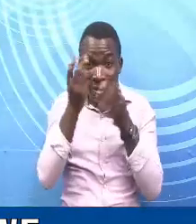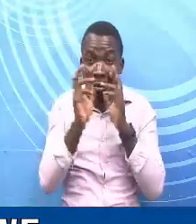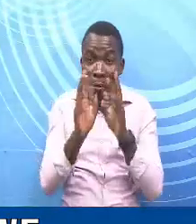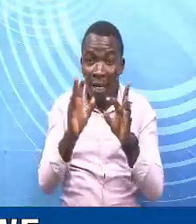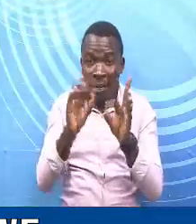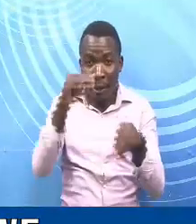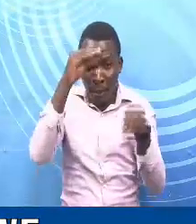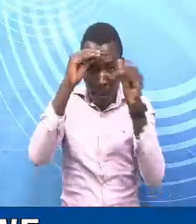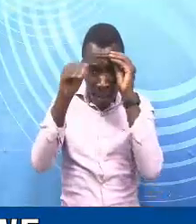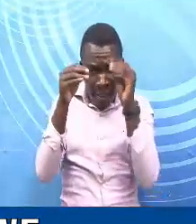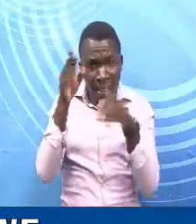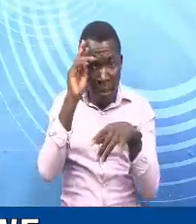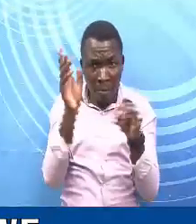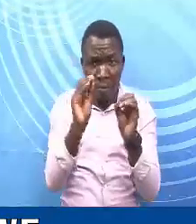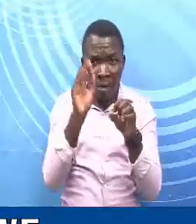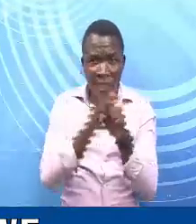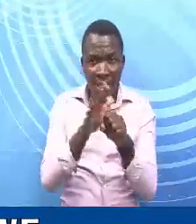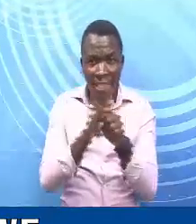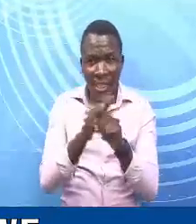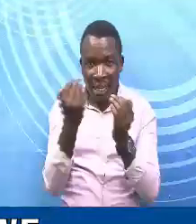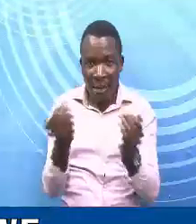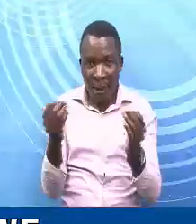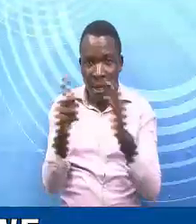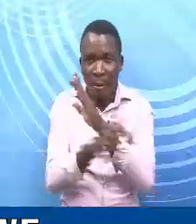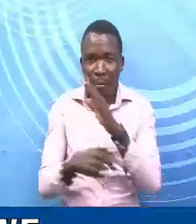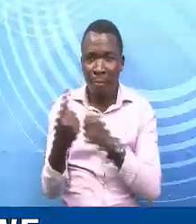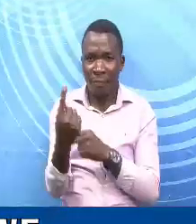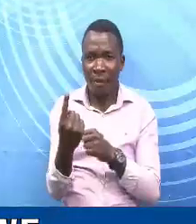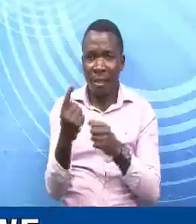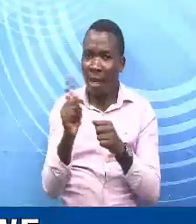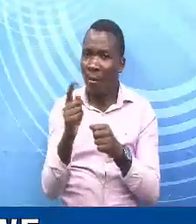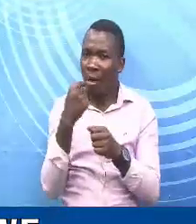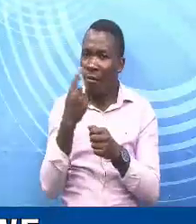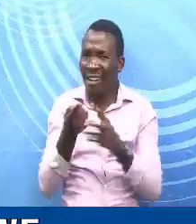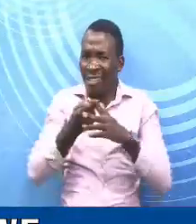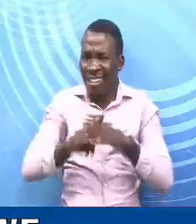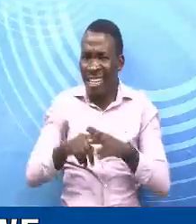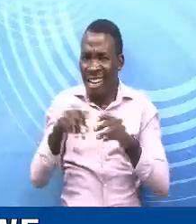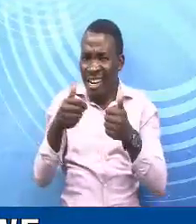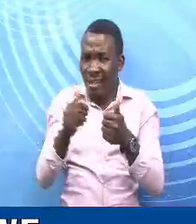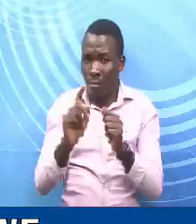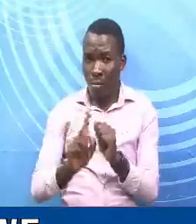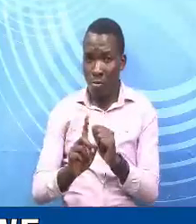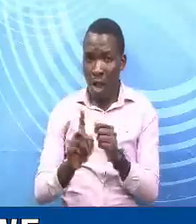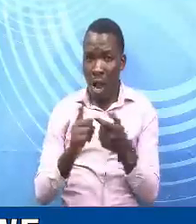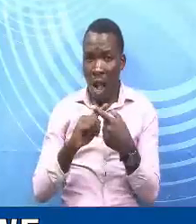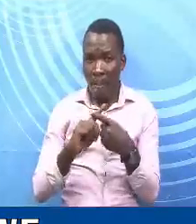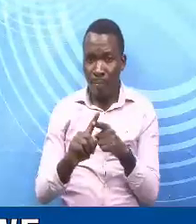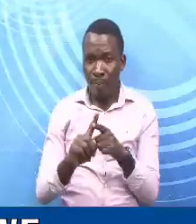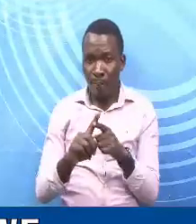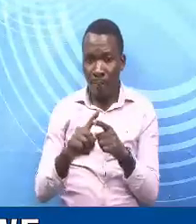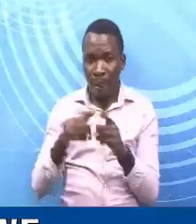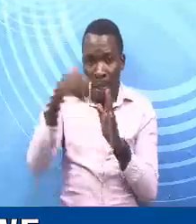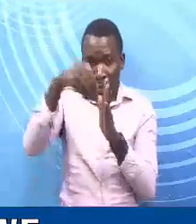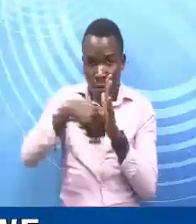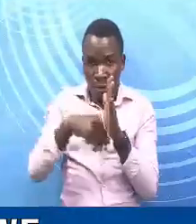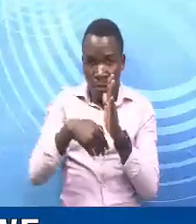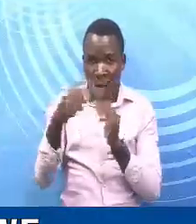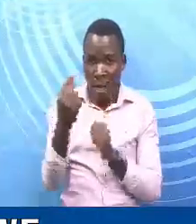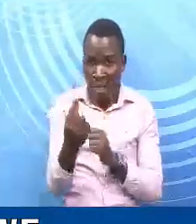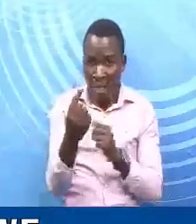cyane nk'abana bo mu wa mbere. Gusa ntabwo navuga ngo aratangira neza ariko yasubiye inyuma ho gato. Turasaba